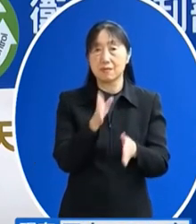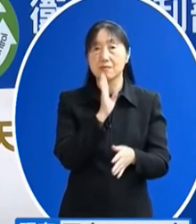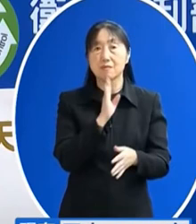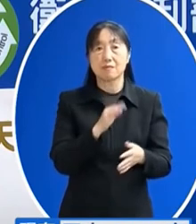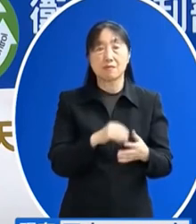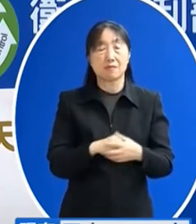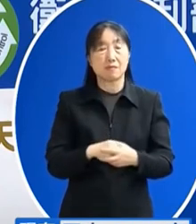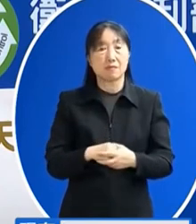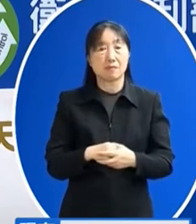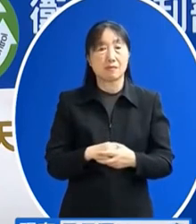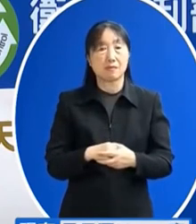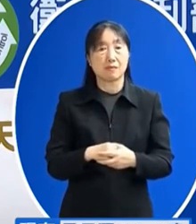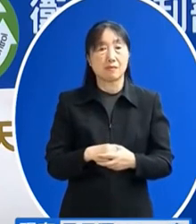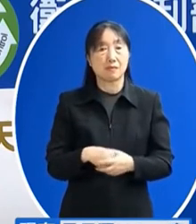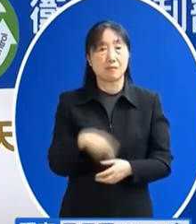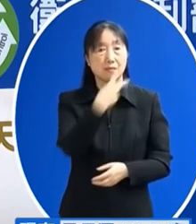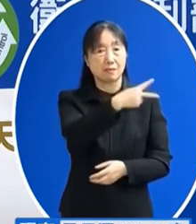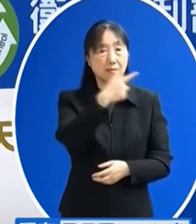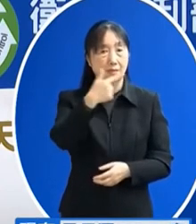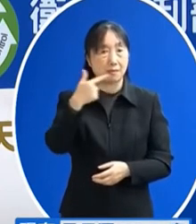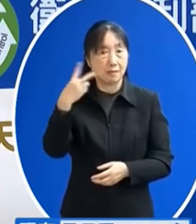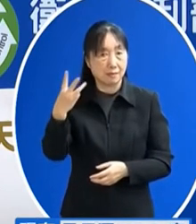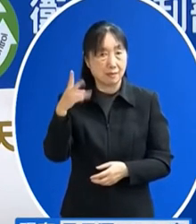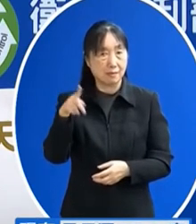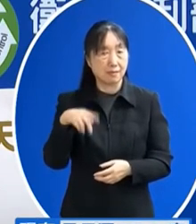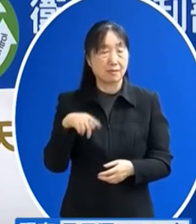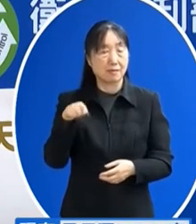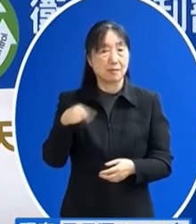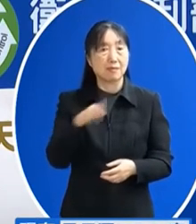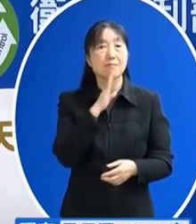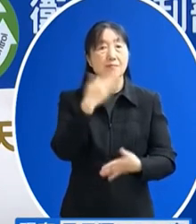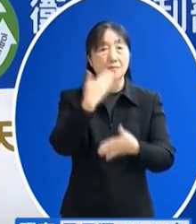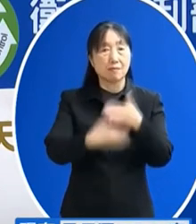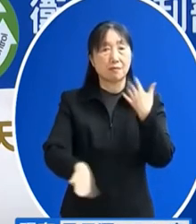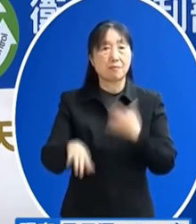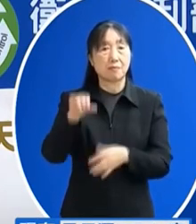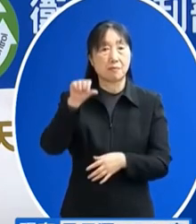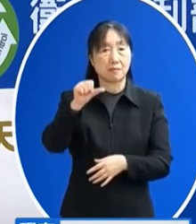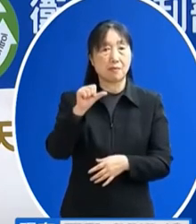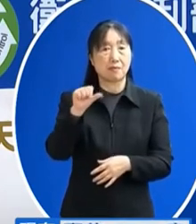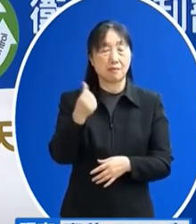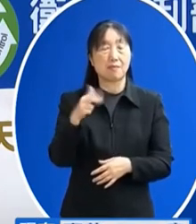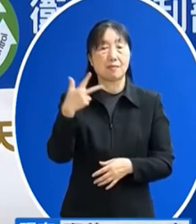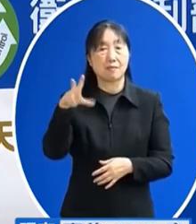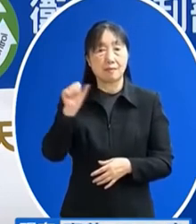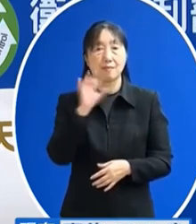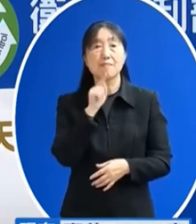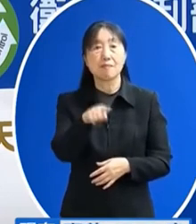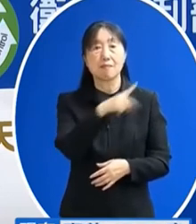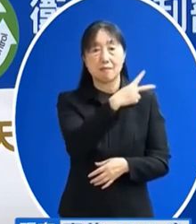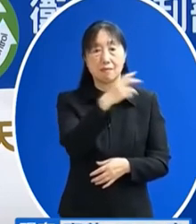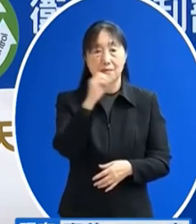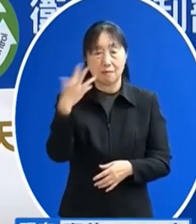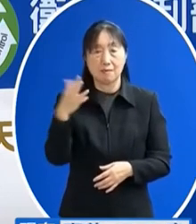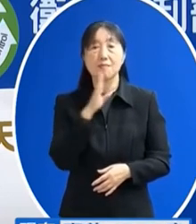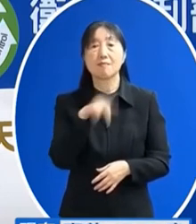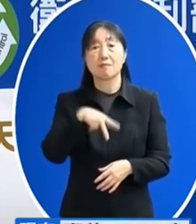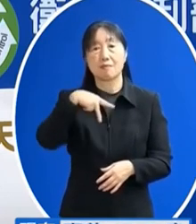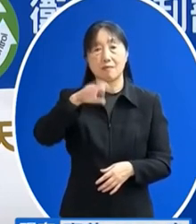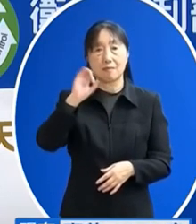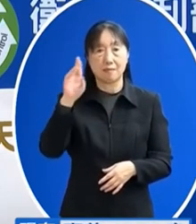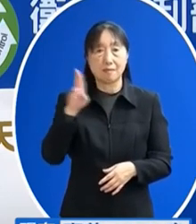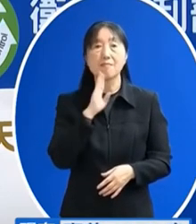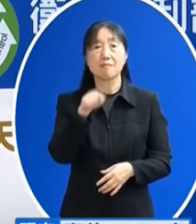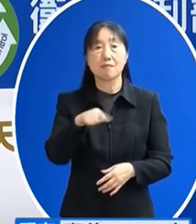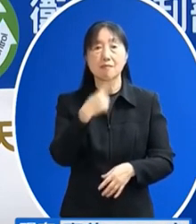时间上，我应该讲过总共是2663嘛哈，那就扣掉575呢，2088都会做哈 PCR。 那